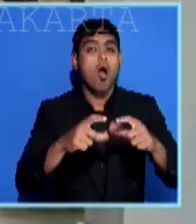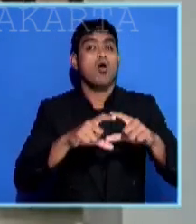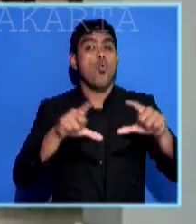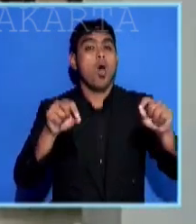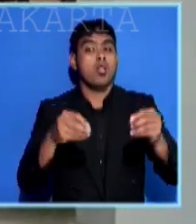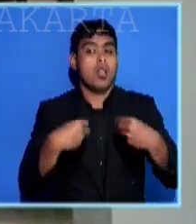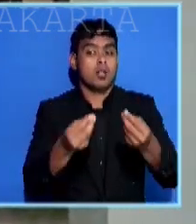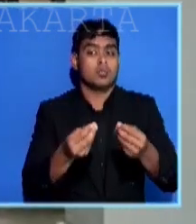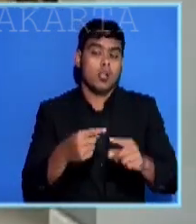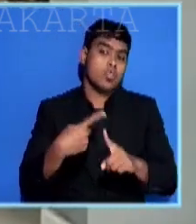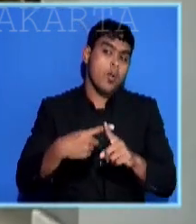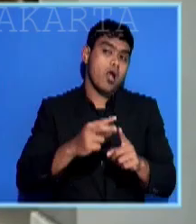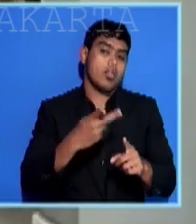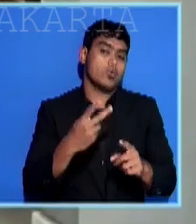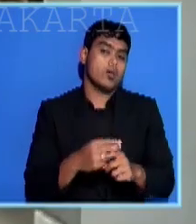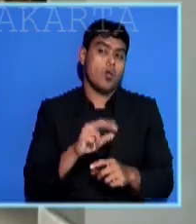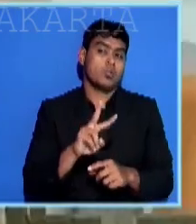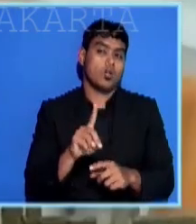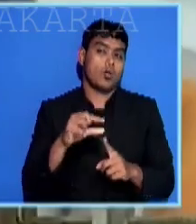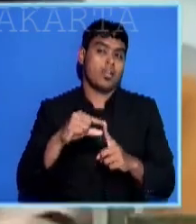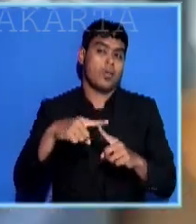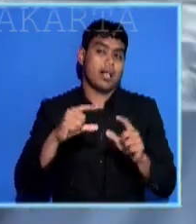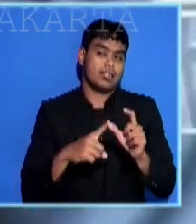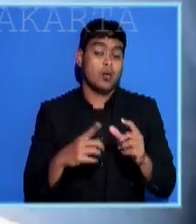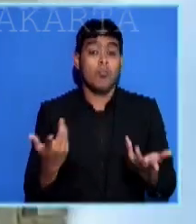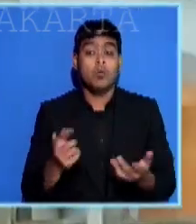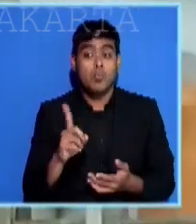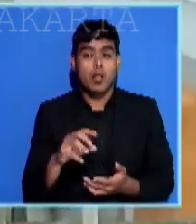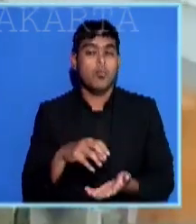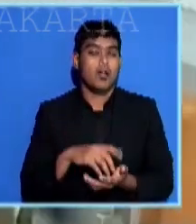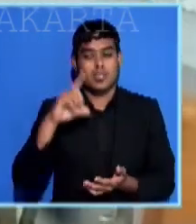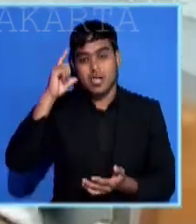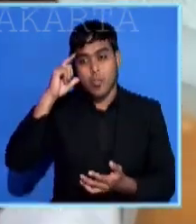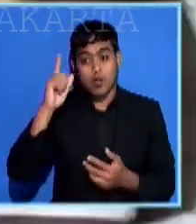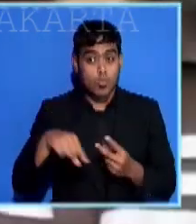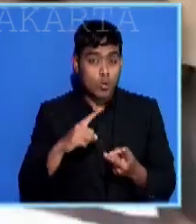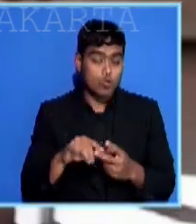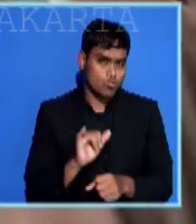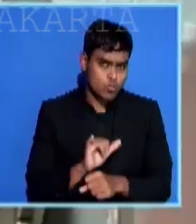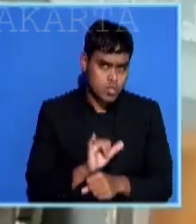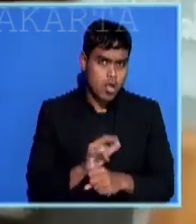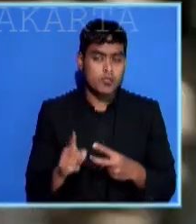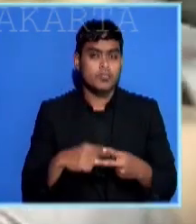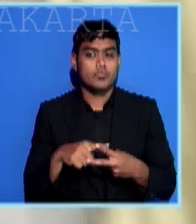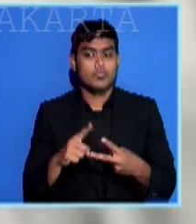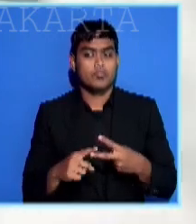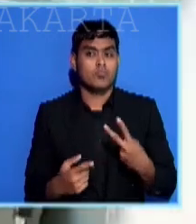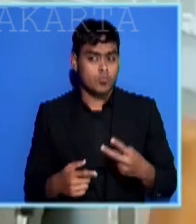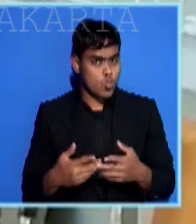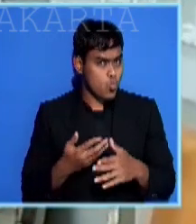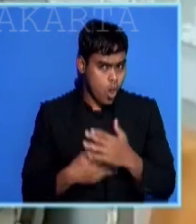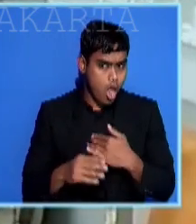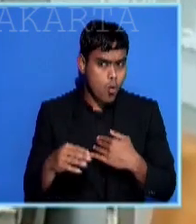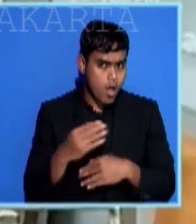21 TPS di mana penambahan ini ada di Sleman dan kota Yogyakarta untuk pemungutan suara ulang di Yogyakarta KPU kota